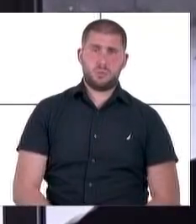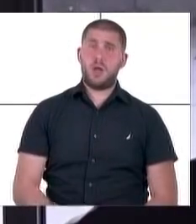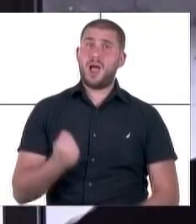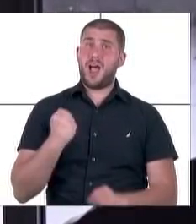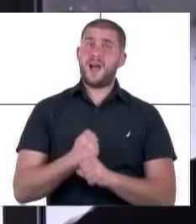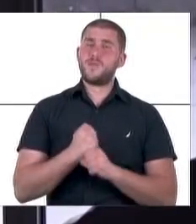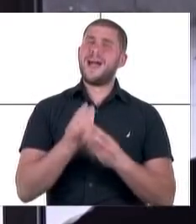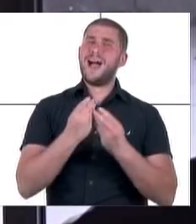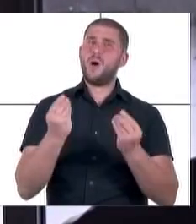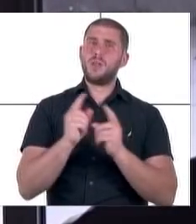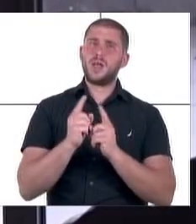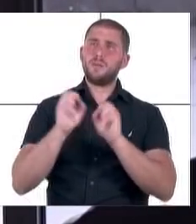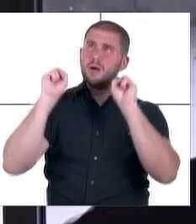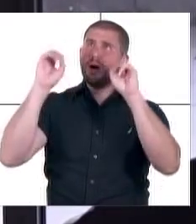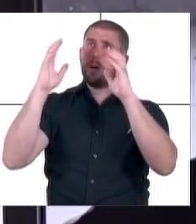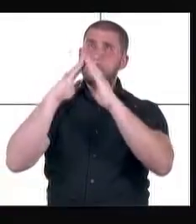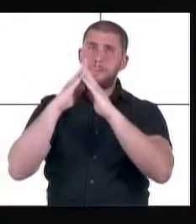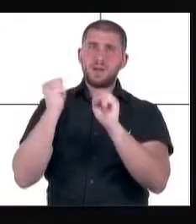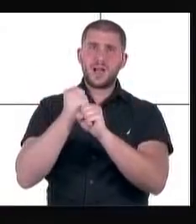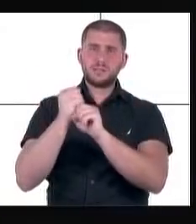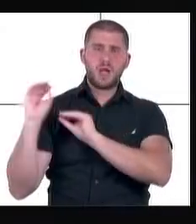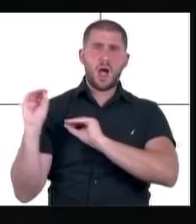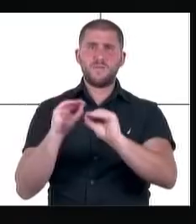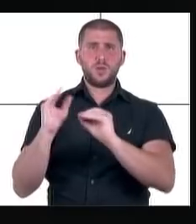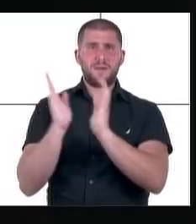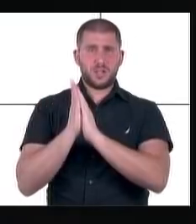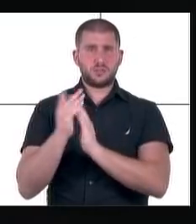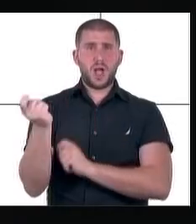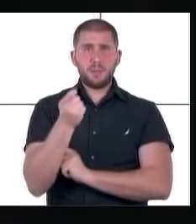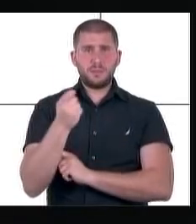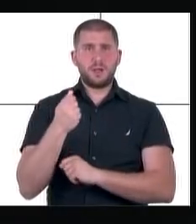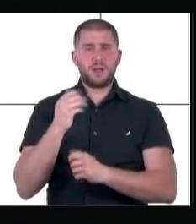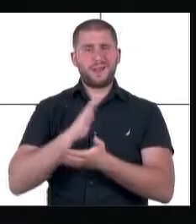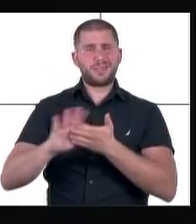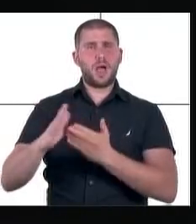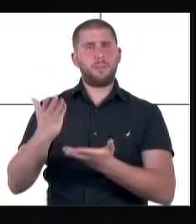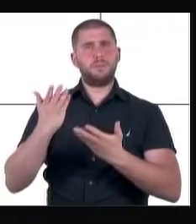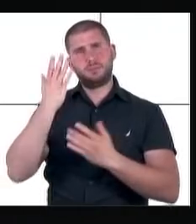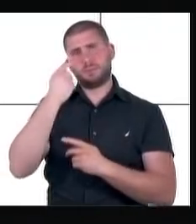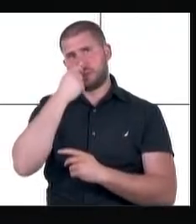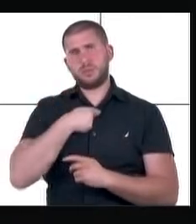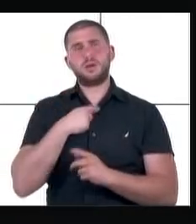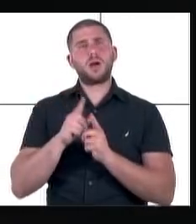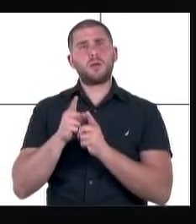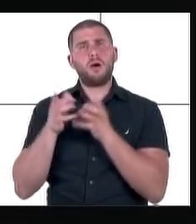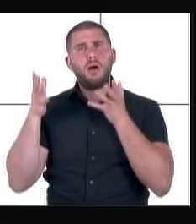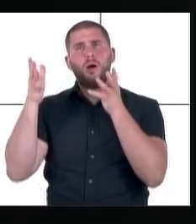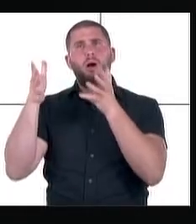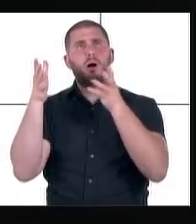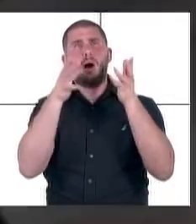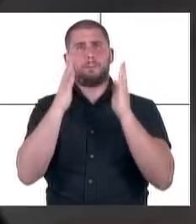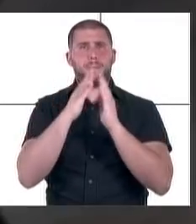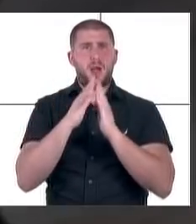זה נקרא. להעמיס לו את הבית, להתחיל לעשות להעברות. הוא יבקש מקבעים, כוח עבודה בחינם, יעמיסו כל מיני דברים מהבית